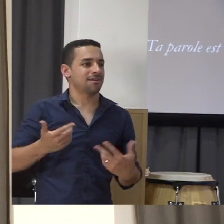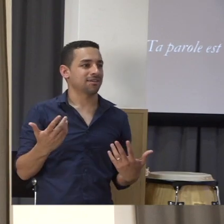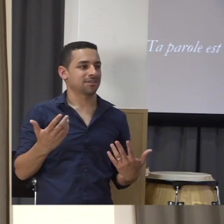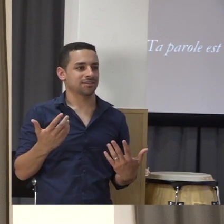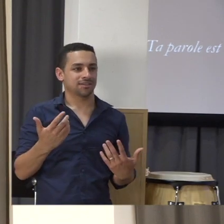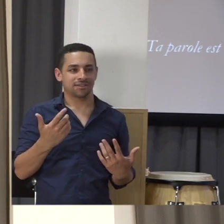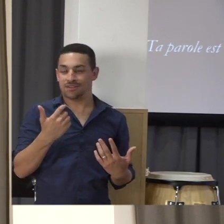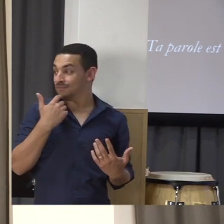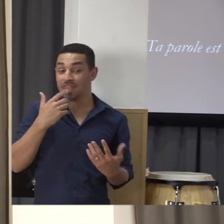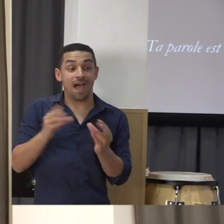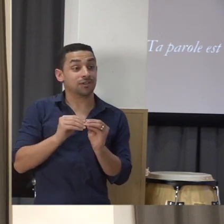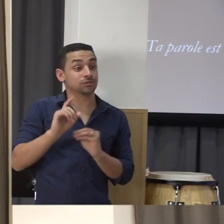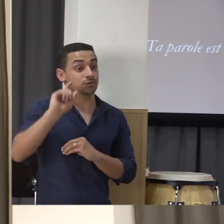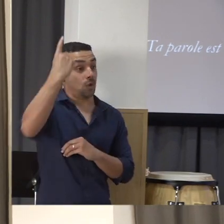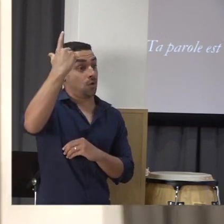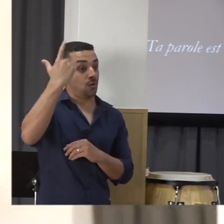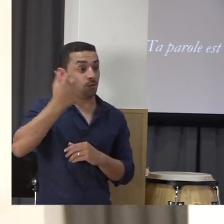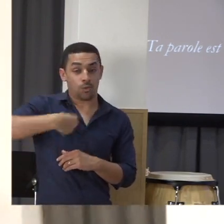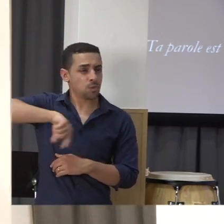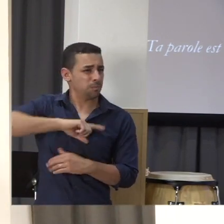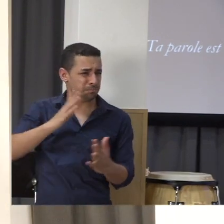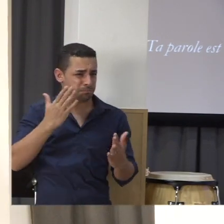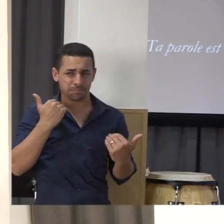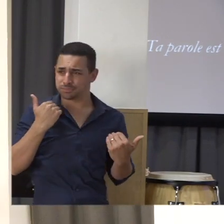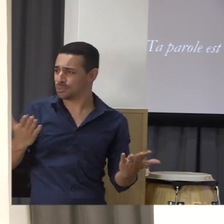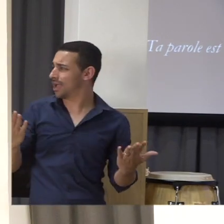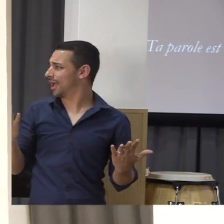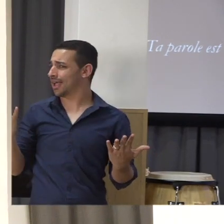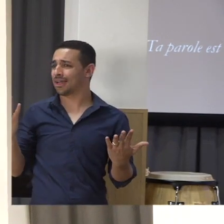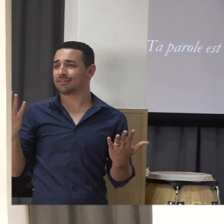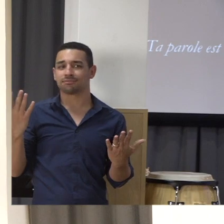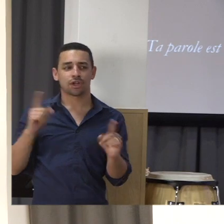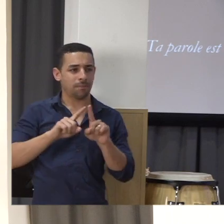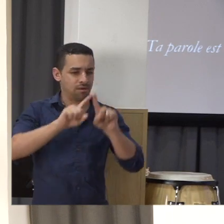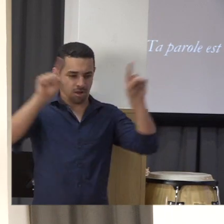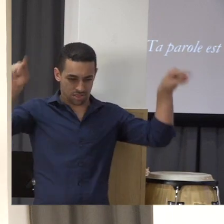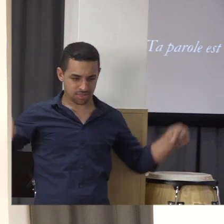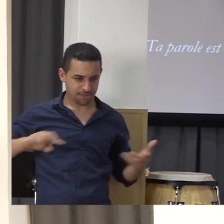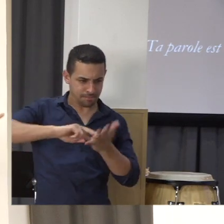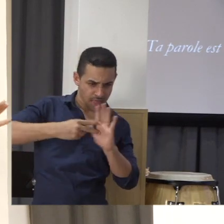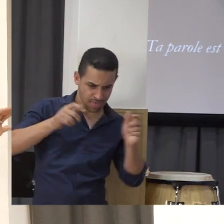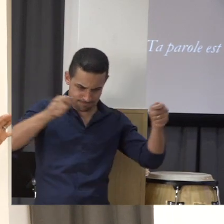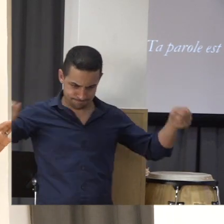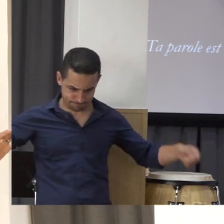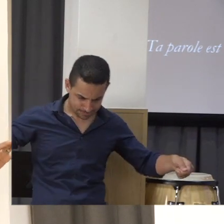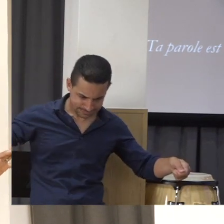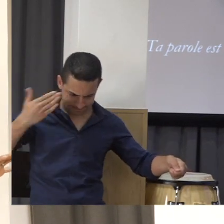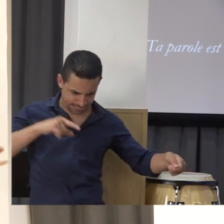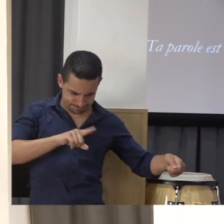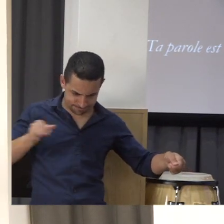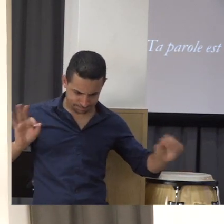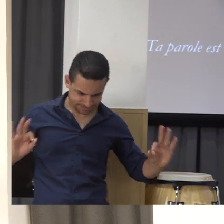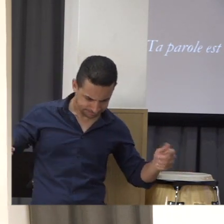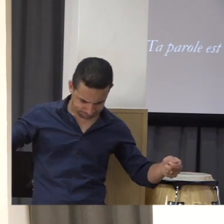dit, avec Dieu, nous n'avons pas besoin d'avoir une cartographie globale de comment les choses vont se